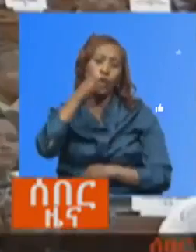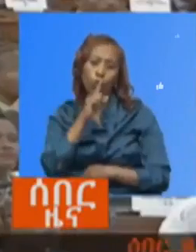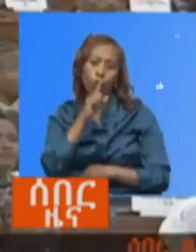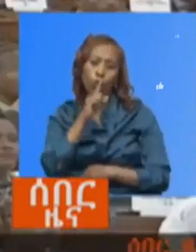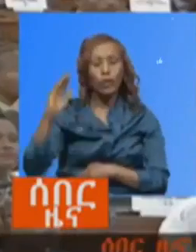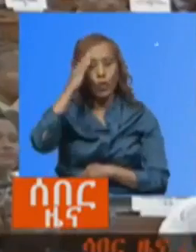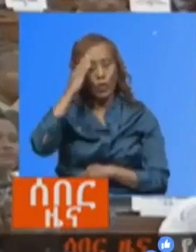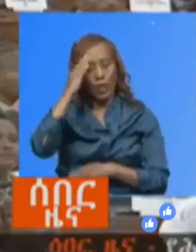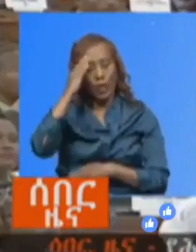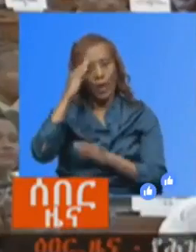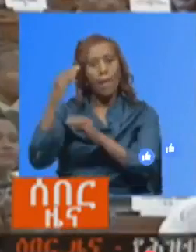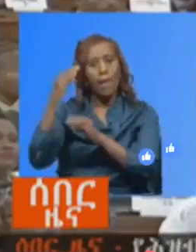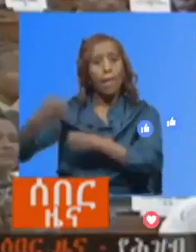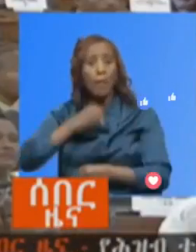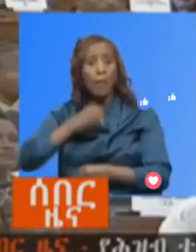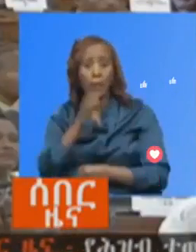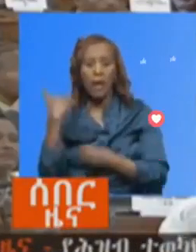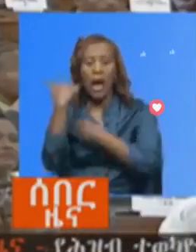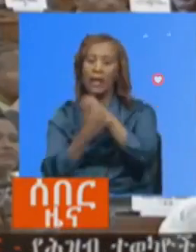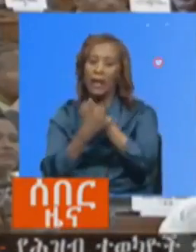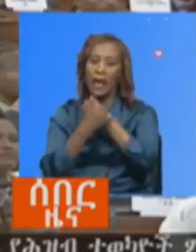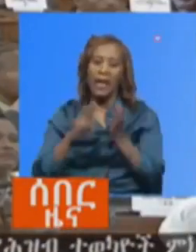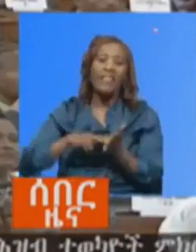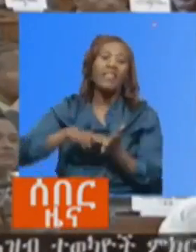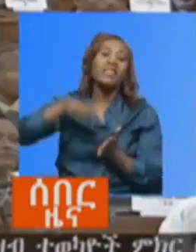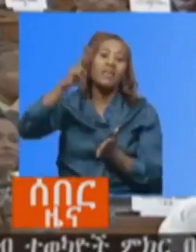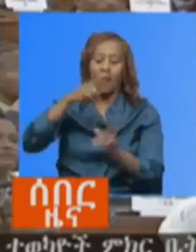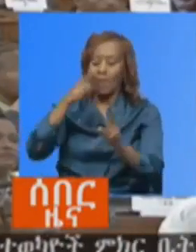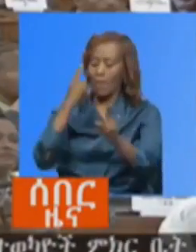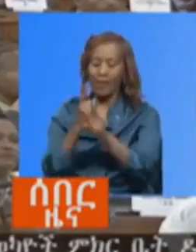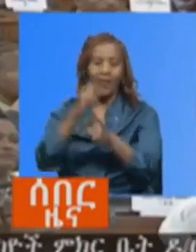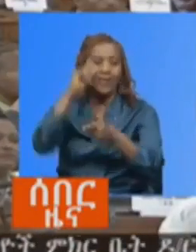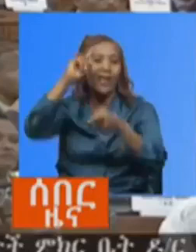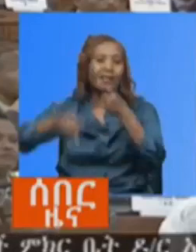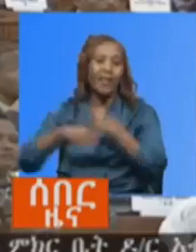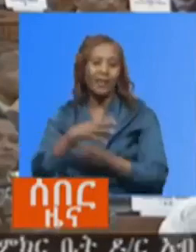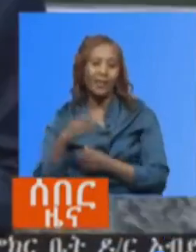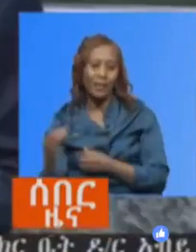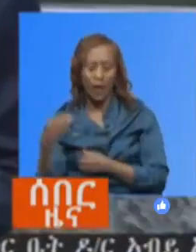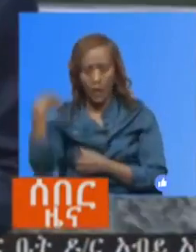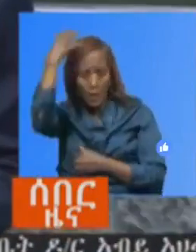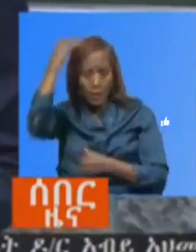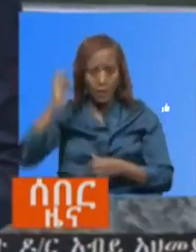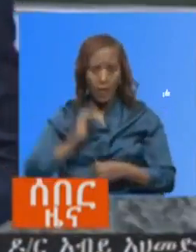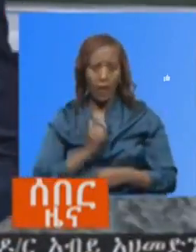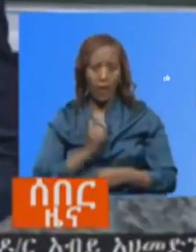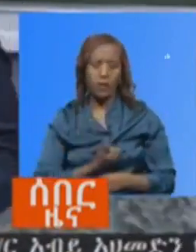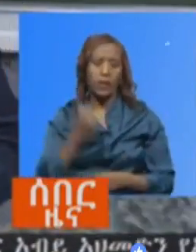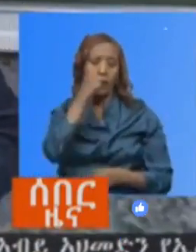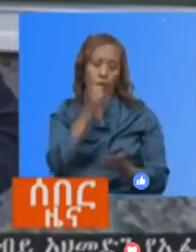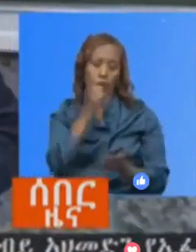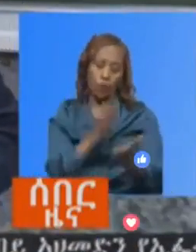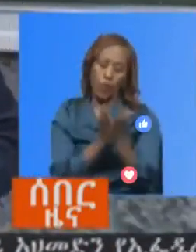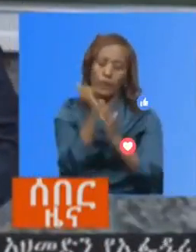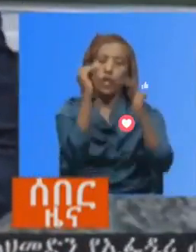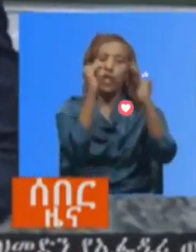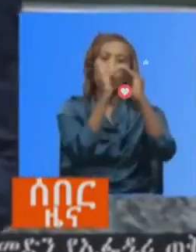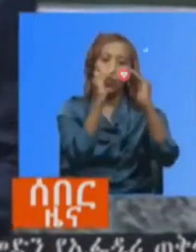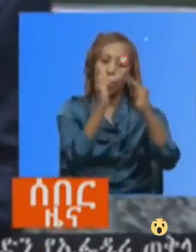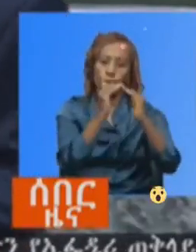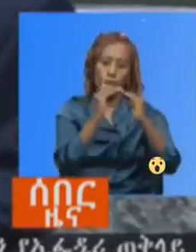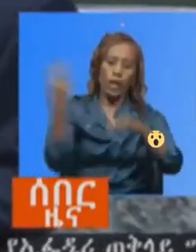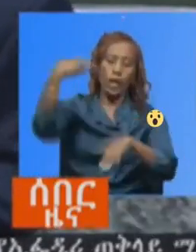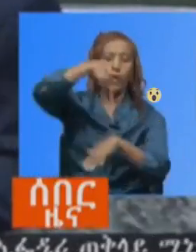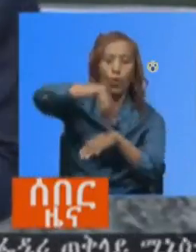ዕውቅና በመንፈክ ሀገራዊ ትንሣኤ ማረጋገጥ አይቻልምና መንግሥታችን ለሴቶች መብት እኩልነት